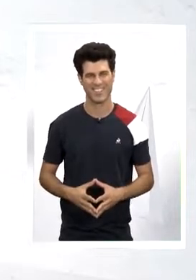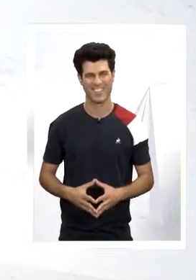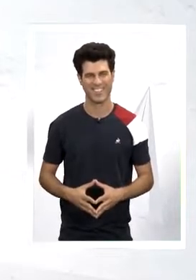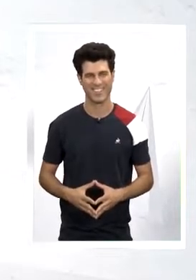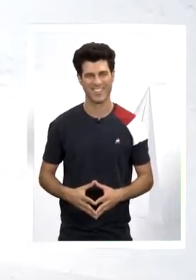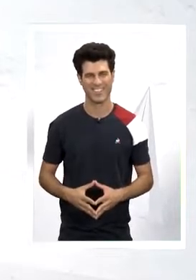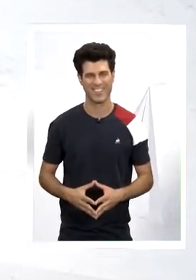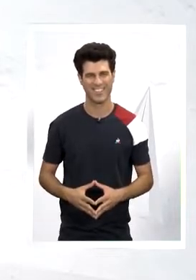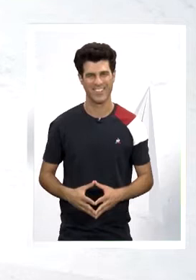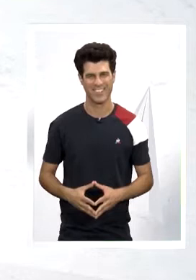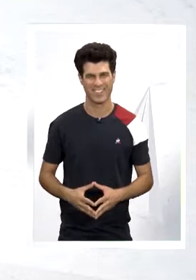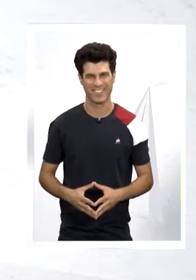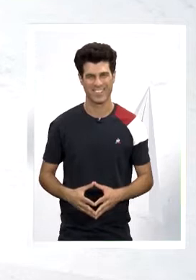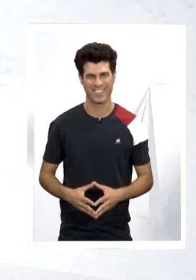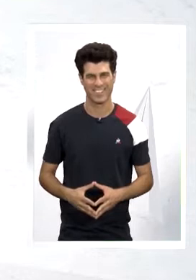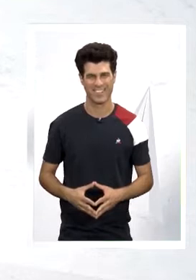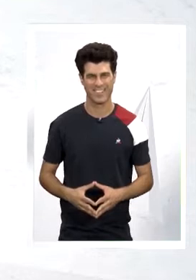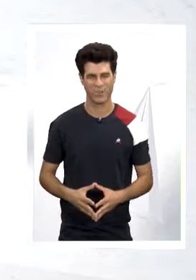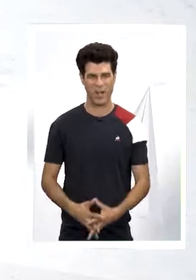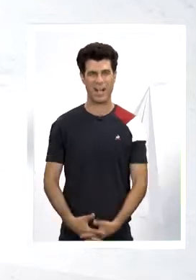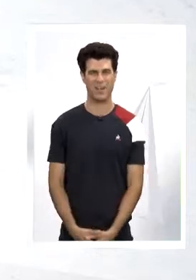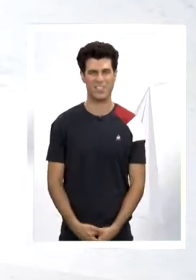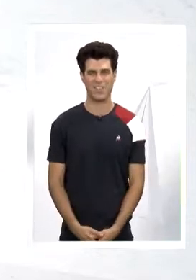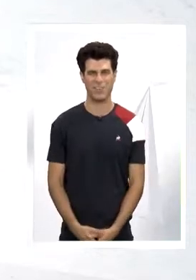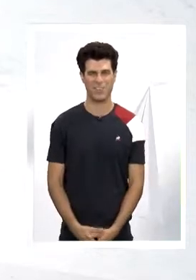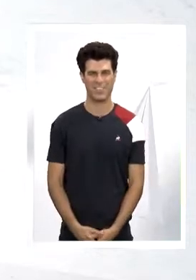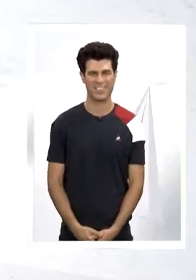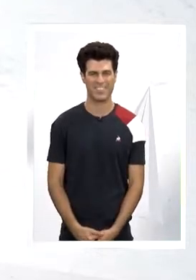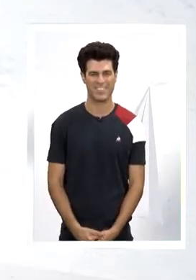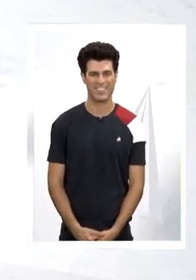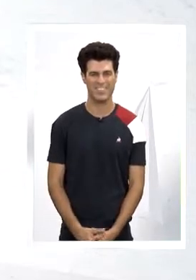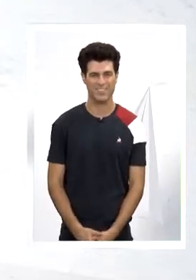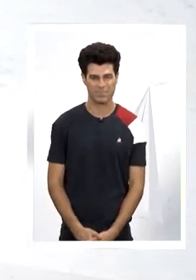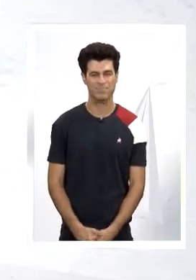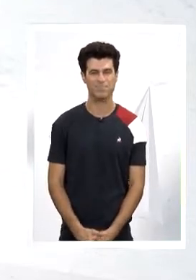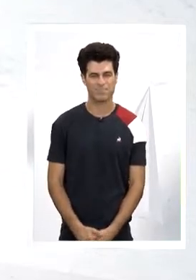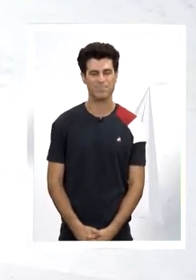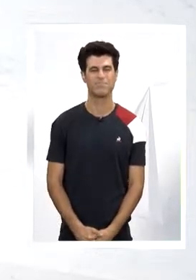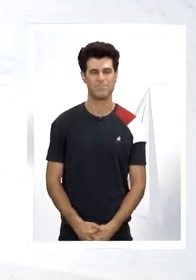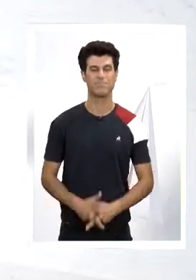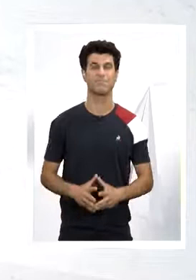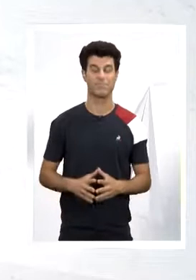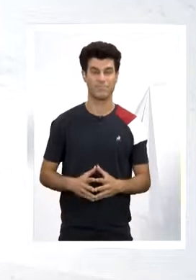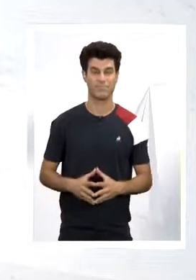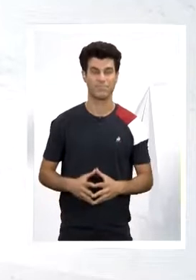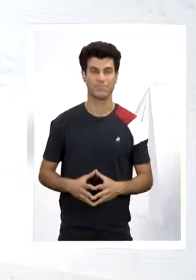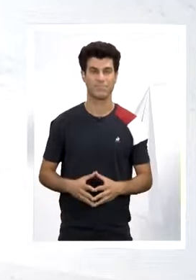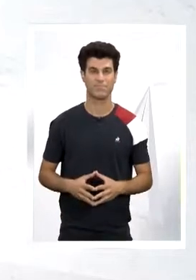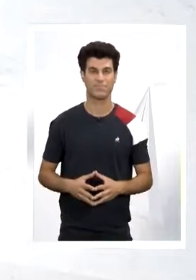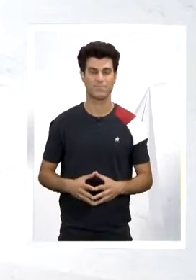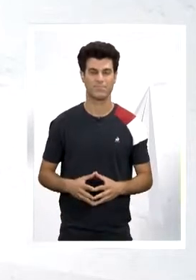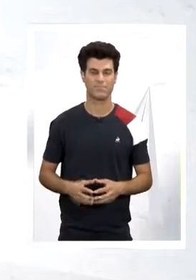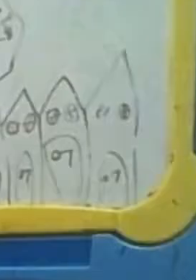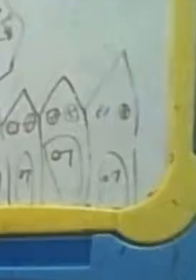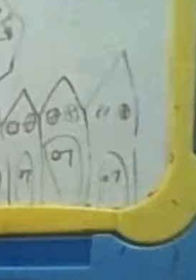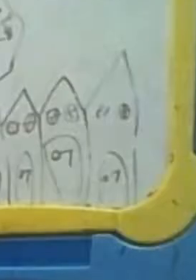זה ציור ששיר שיר ציירה לסבא וסבתא. וואו, איזה יופי. זה במסגרת משחק שאנחנו משחקים שקוראים לו תן קו,